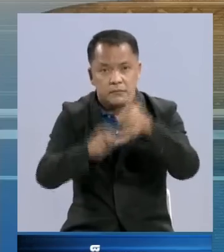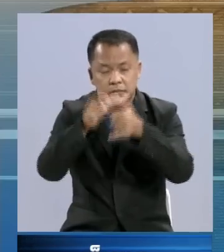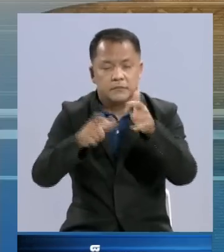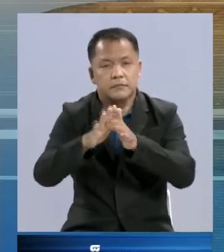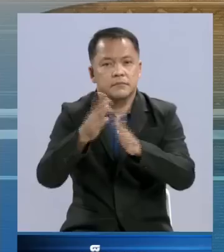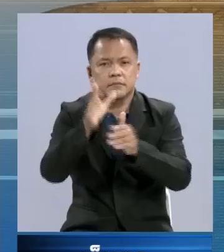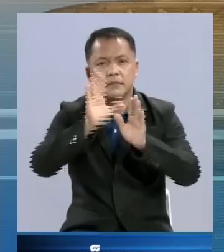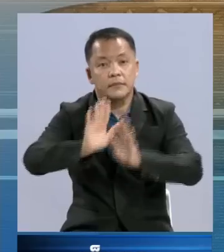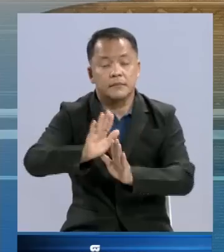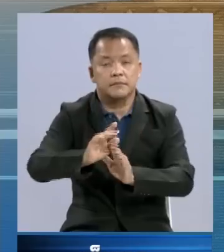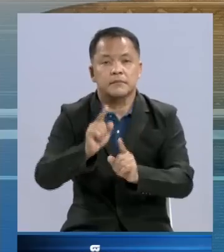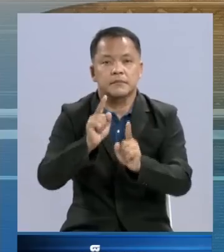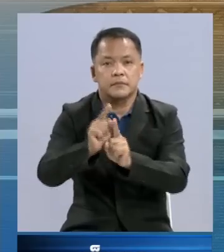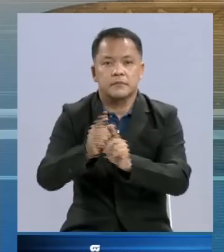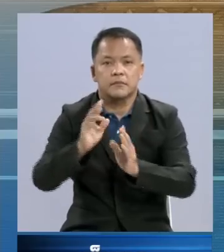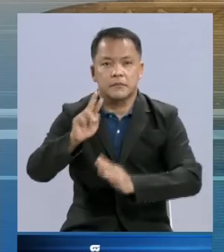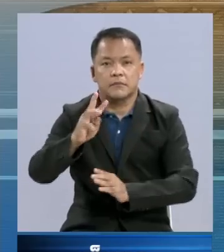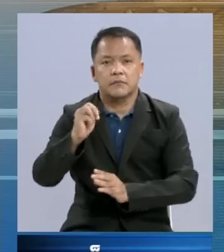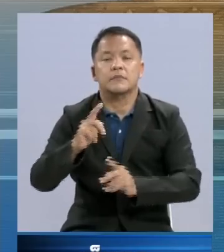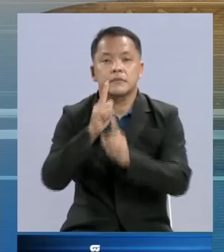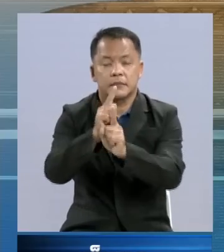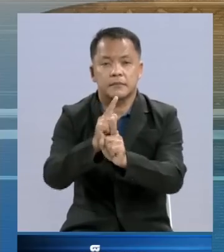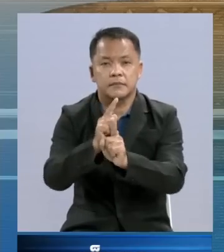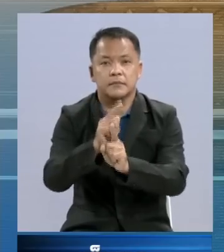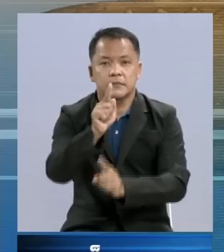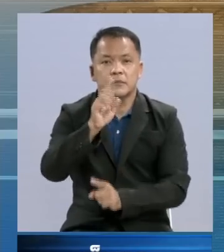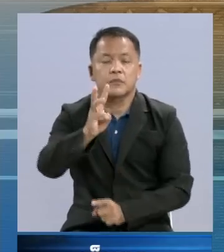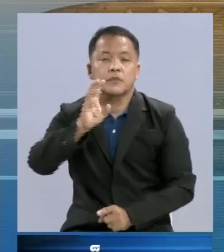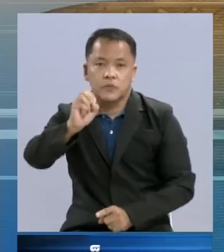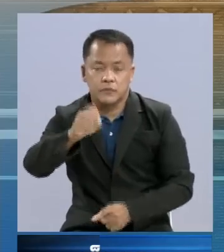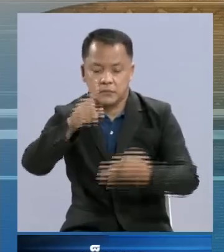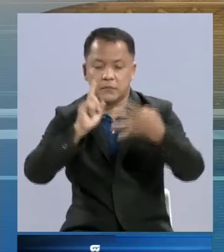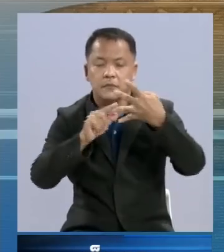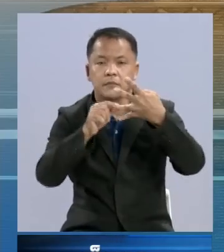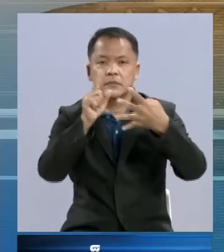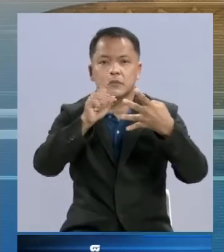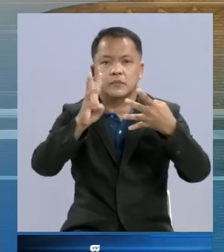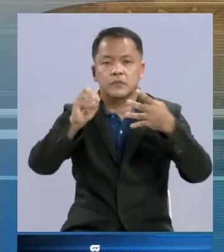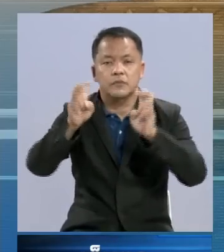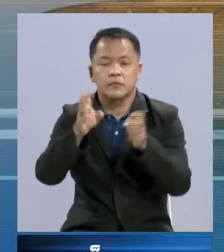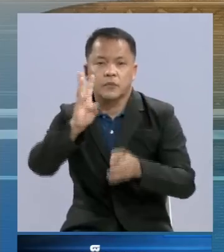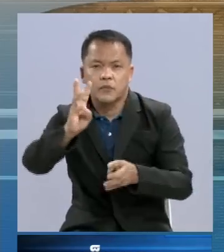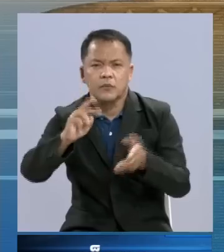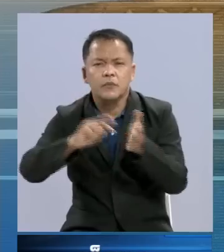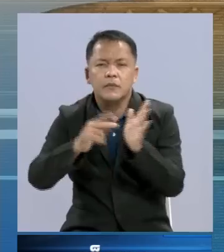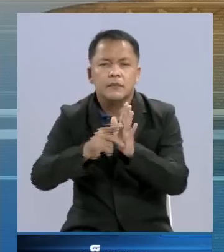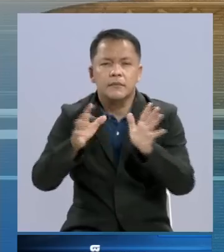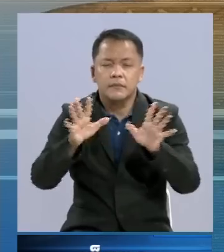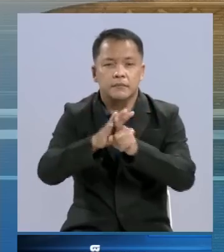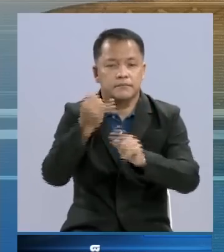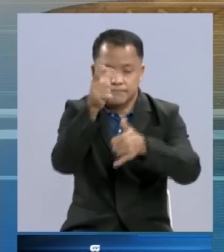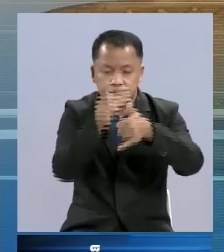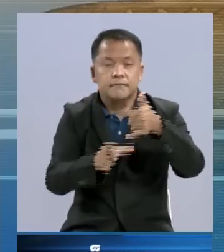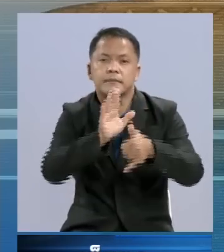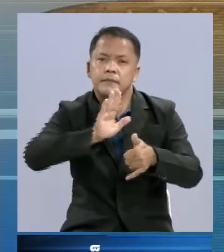และไม่มีลักษณะต้องห้ามเป็นรัฐมนตรีตามมาตรา160แล้วก็มาตรา160วงเล็บ6มีลักษณะที่ไม่มีลัก